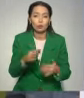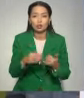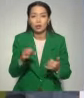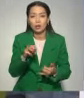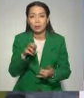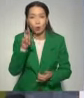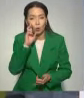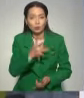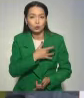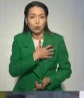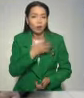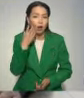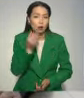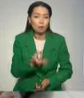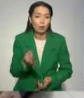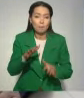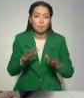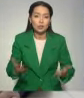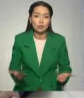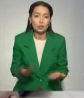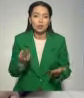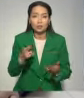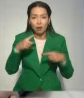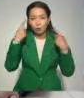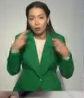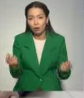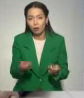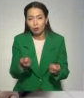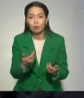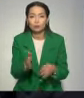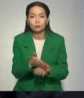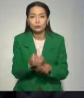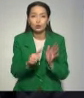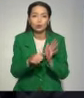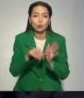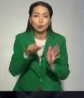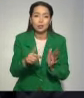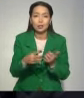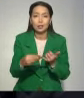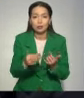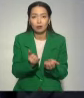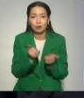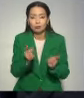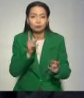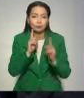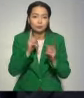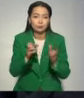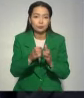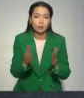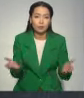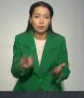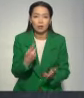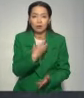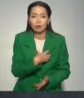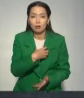Алматинской области местным жителям для выпаса скота перераспределены почти 600 тысяч гектаров угодий На заседании комиссии партий подняли один